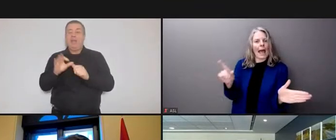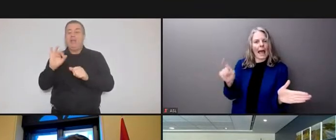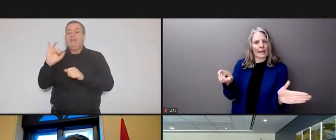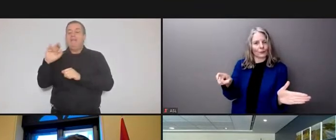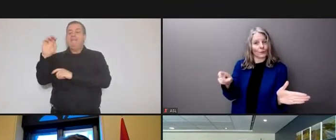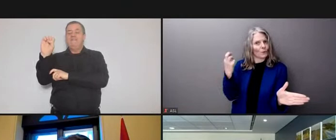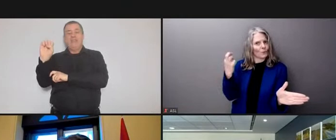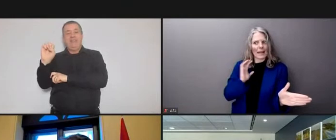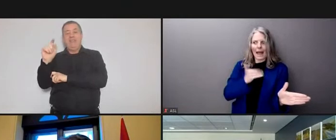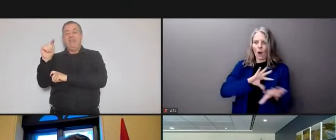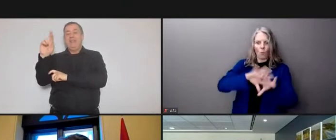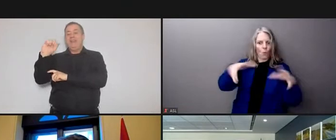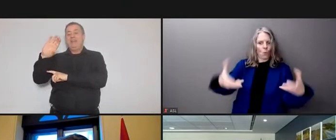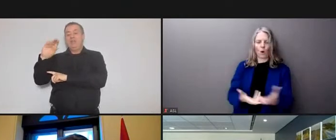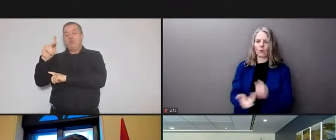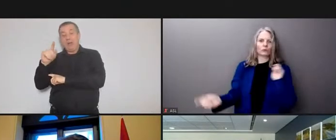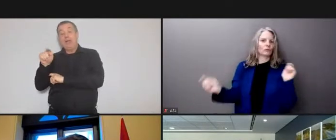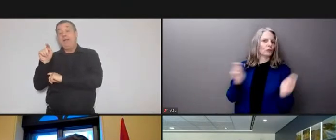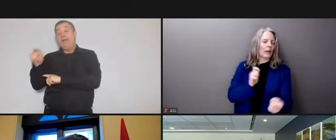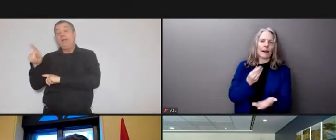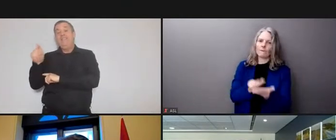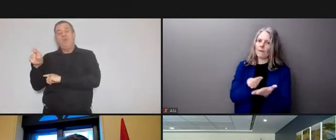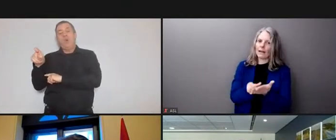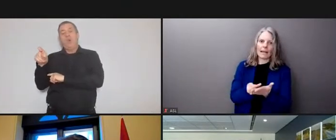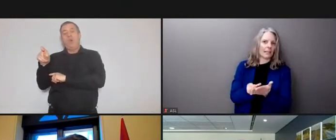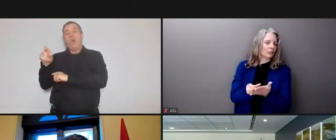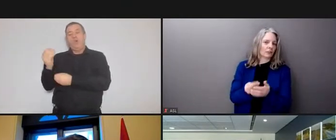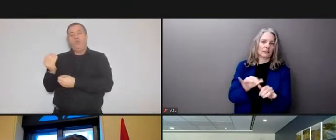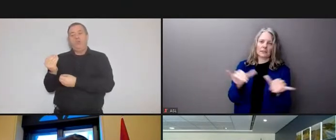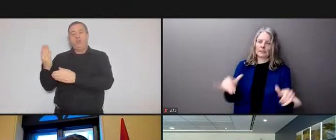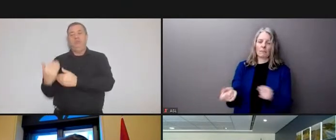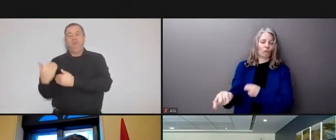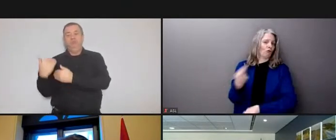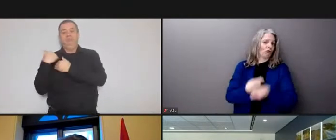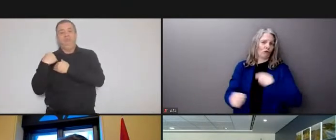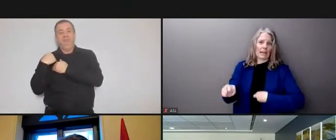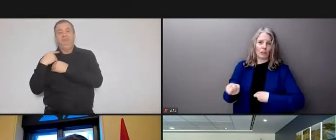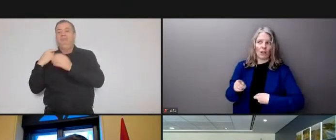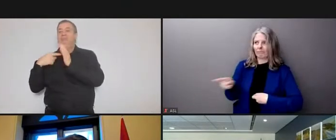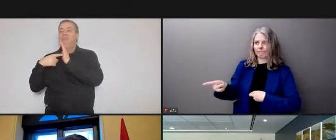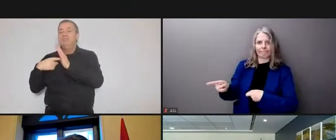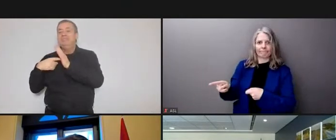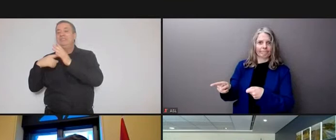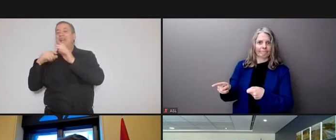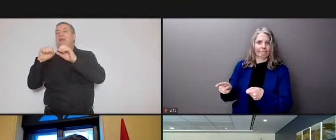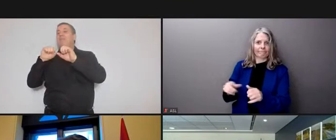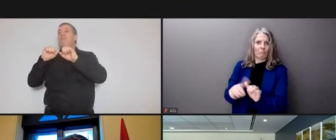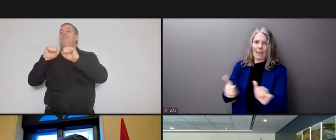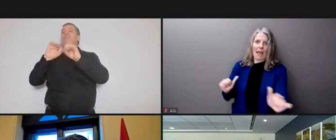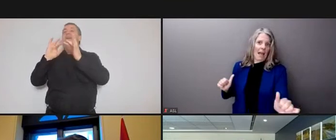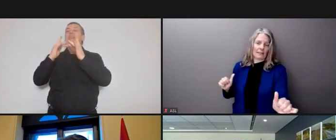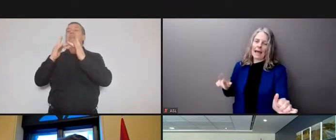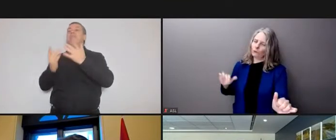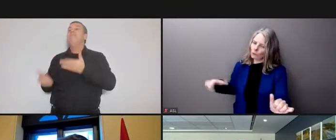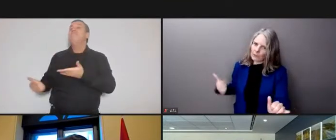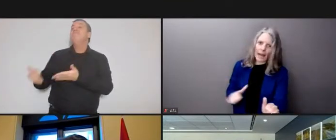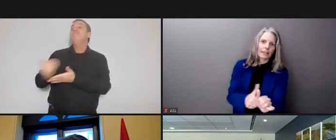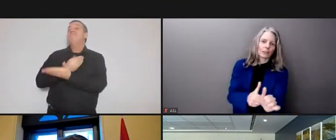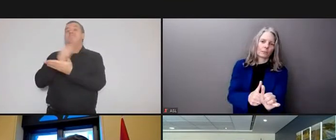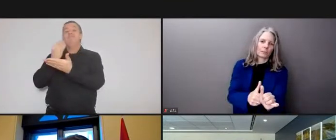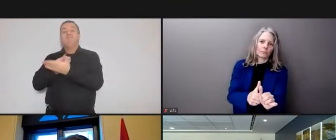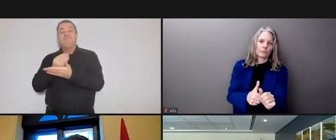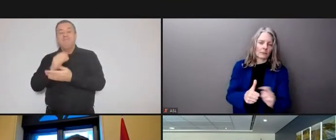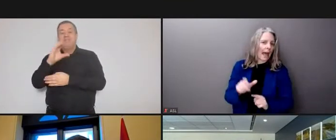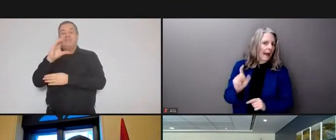avoir les compétences qui incluent les plateformes de socio-financement crypto